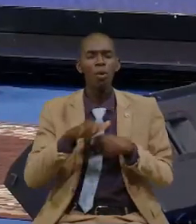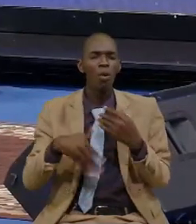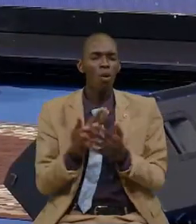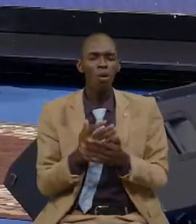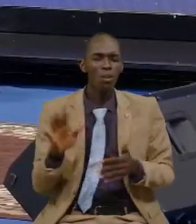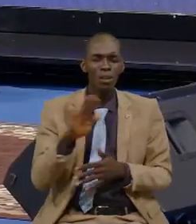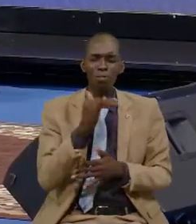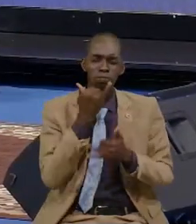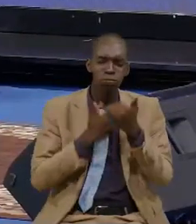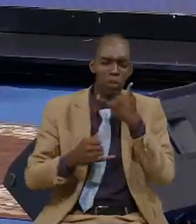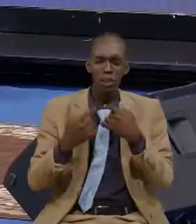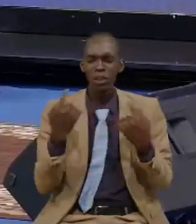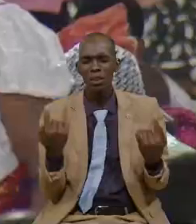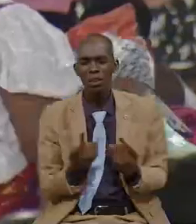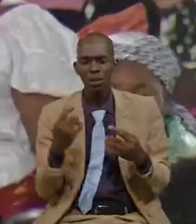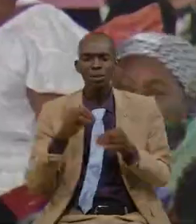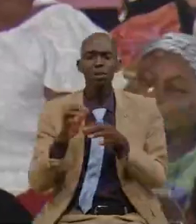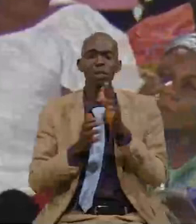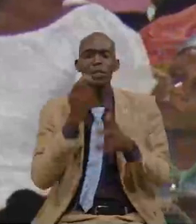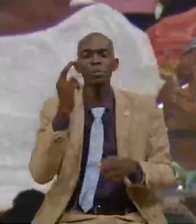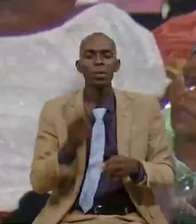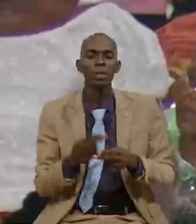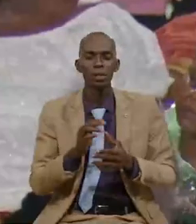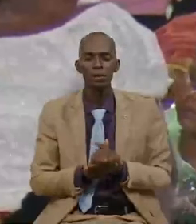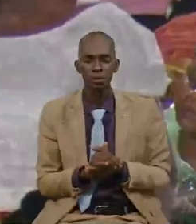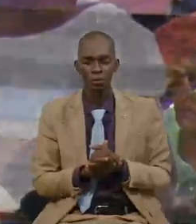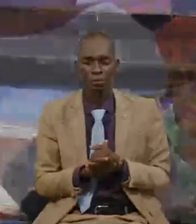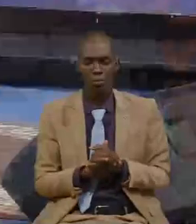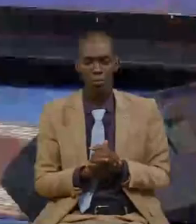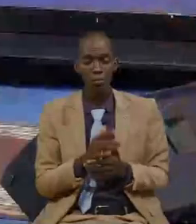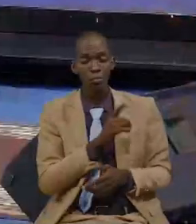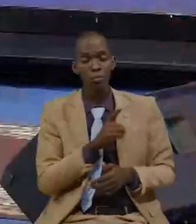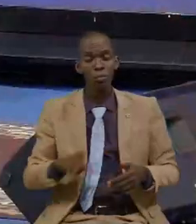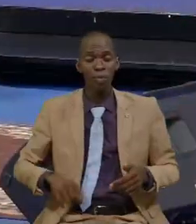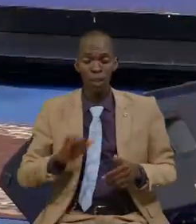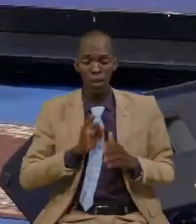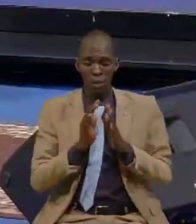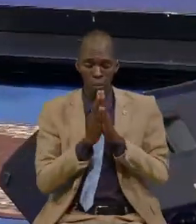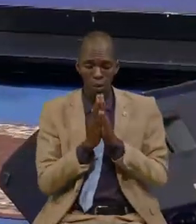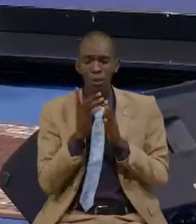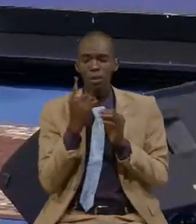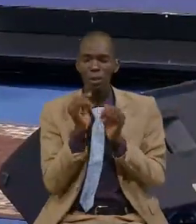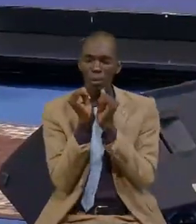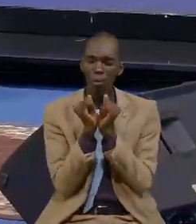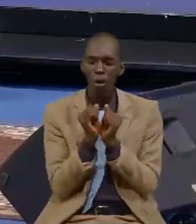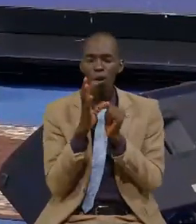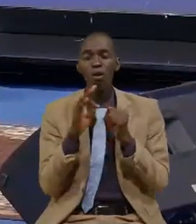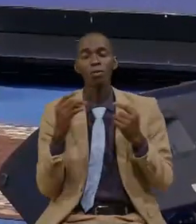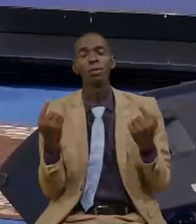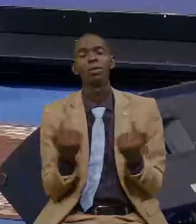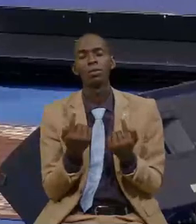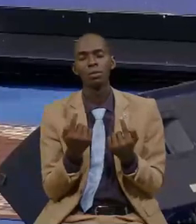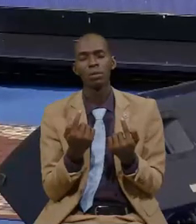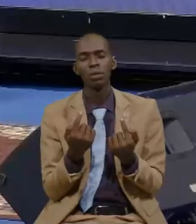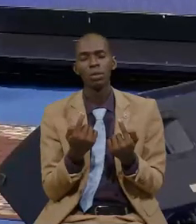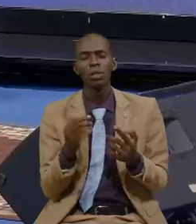de toute leur iniquité et de leur transgression au nom de Jésus-Christ. Seigneur, je prie que la servitude